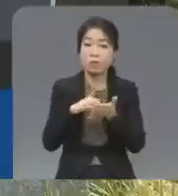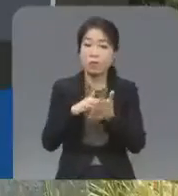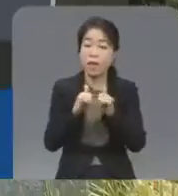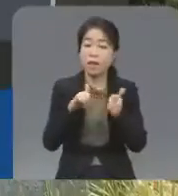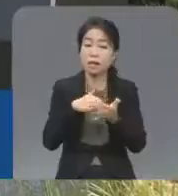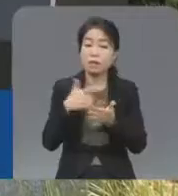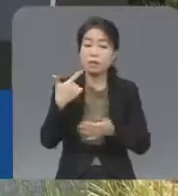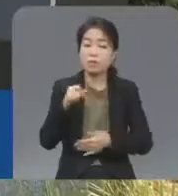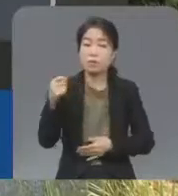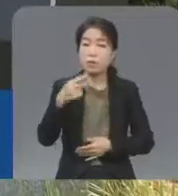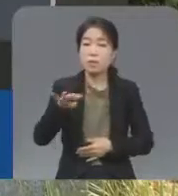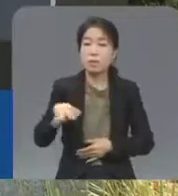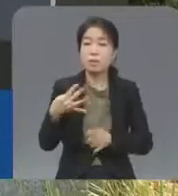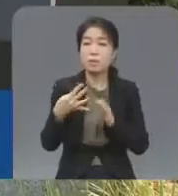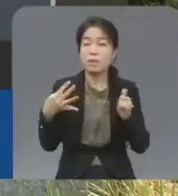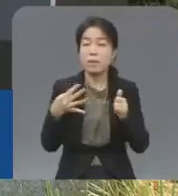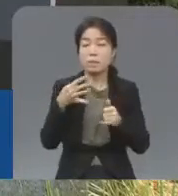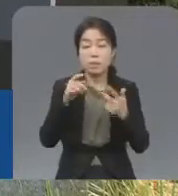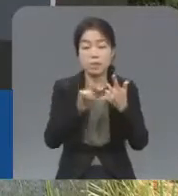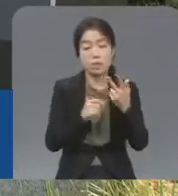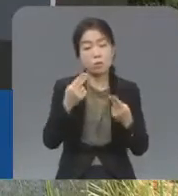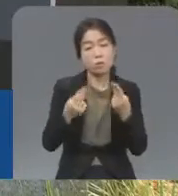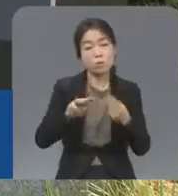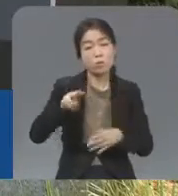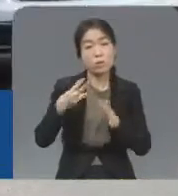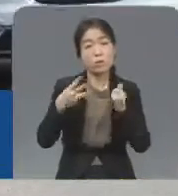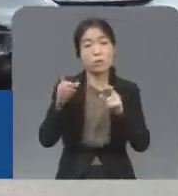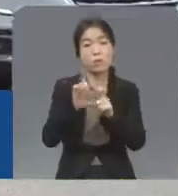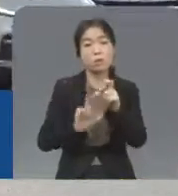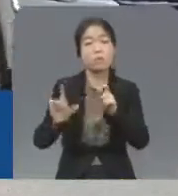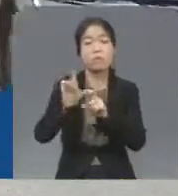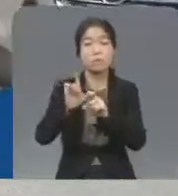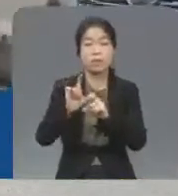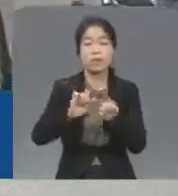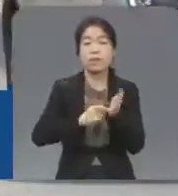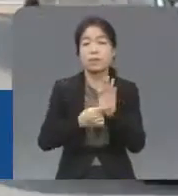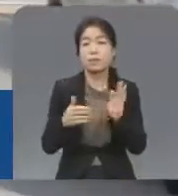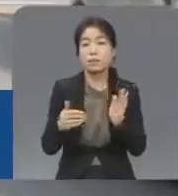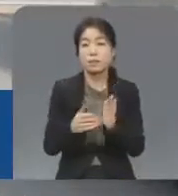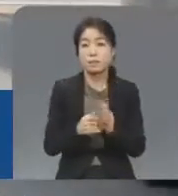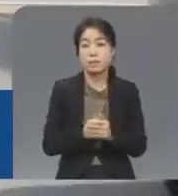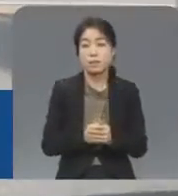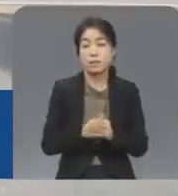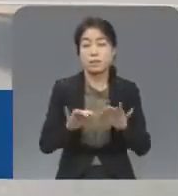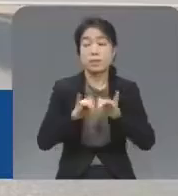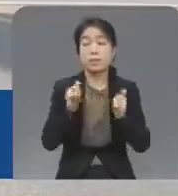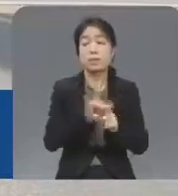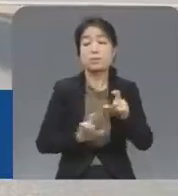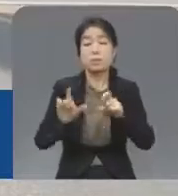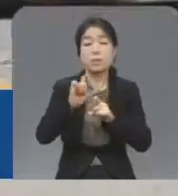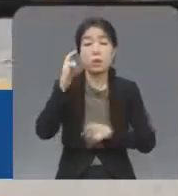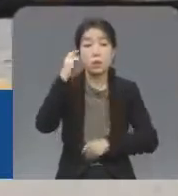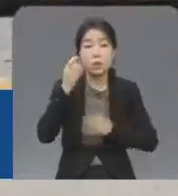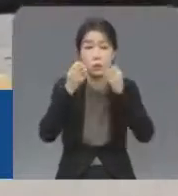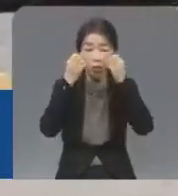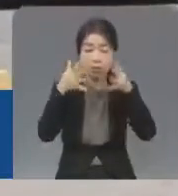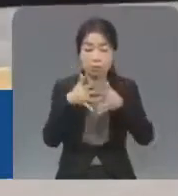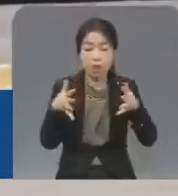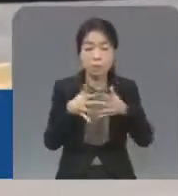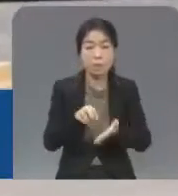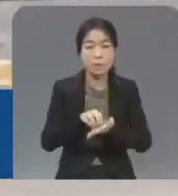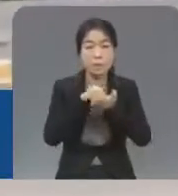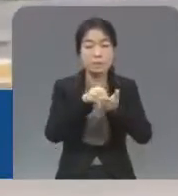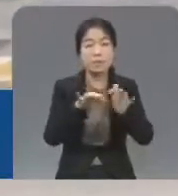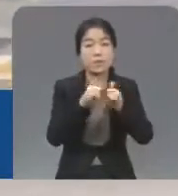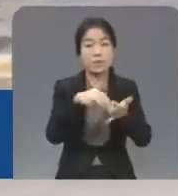6만 2,400여 명으로 7월보다 300여 명 증가한 것으로 나타났습니다. 이번 인구 증가는 신규 공동주택에